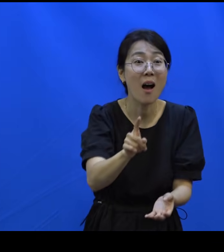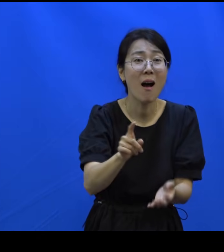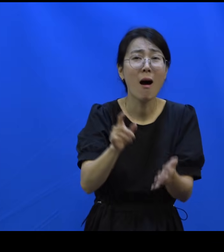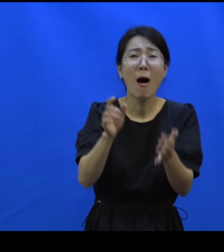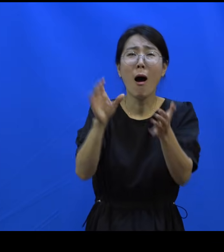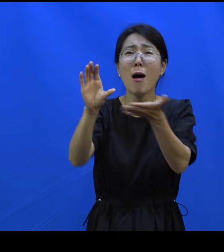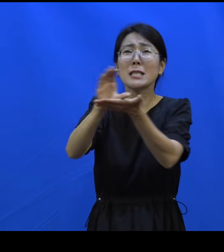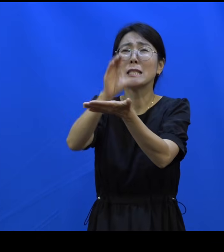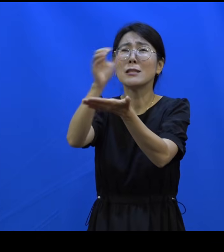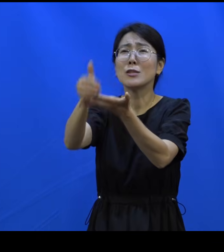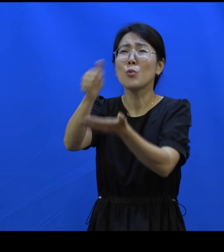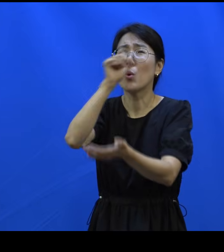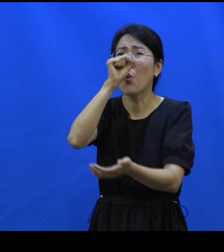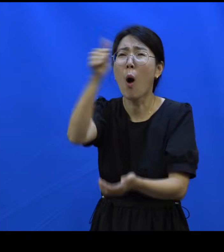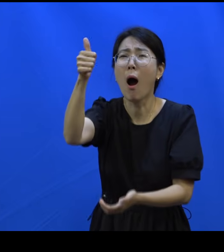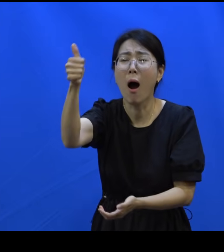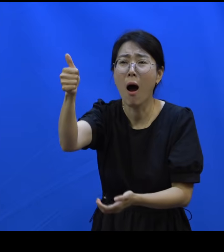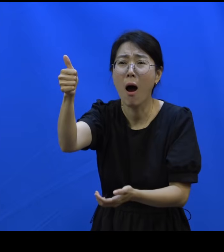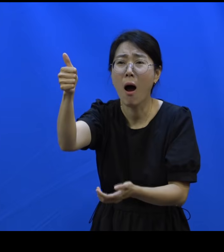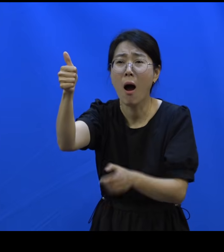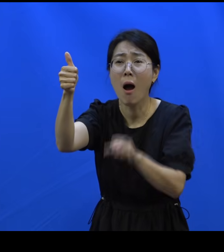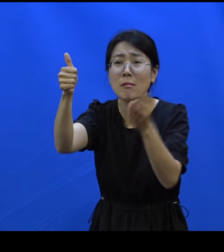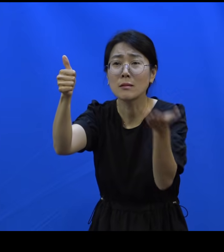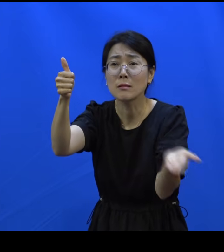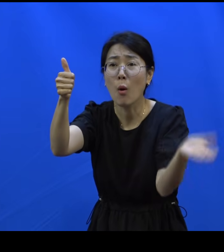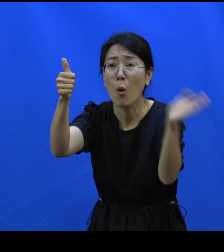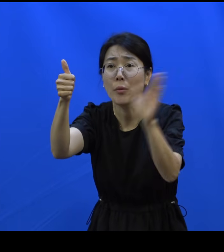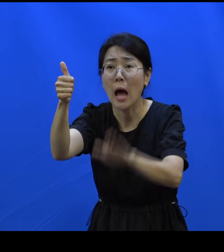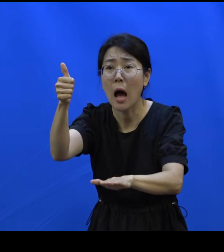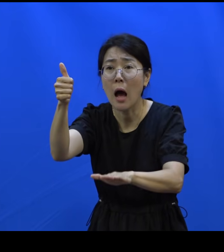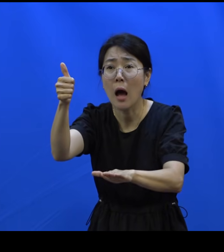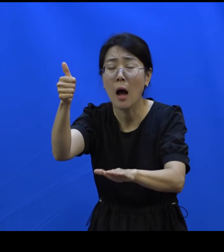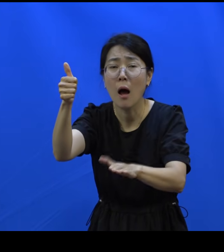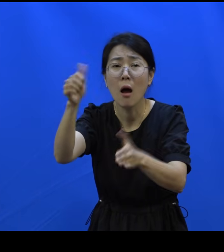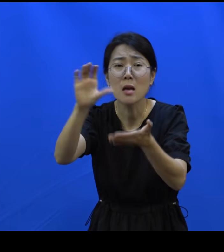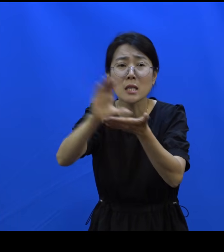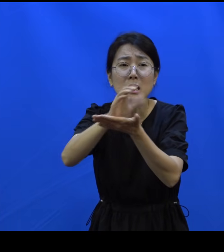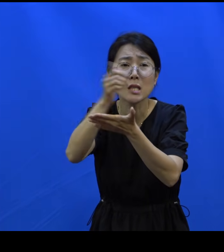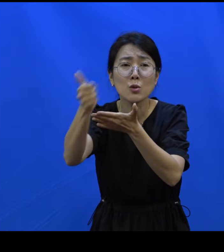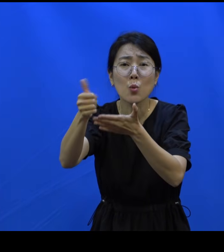그리스도인들은 그리스도와 달라도 너무 다르다.